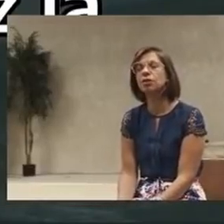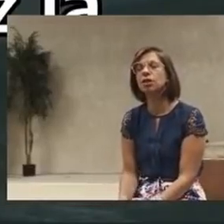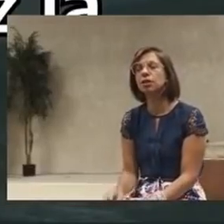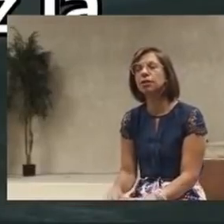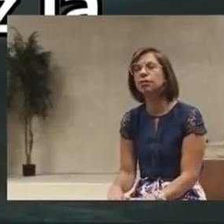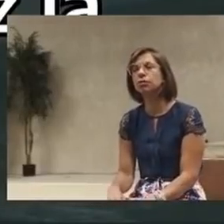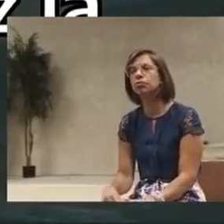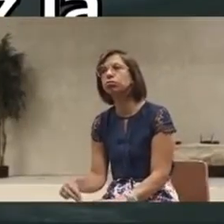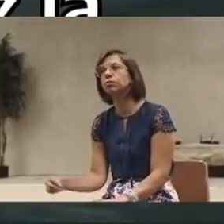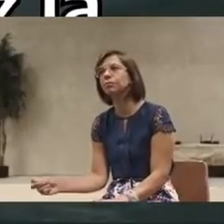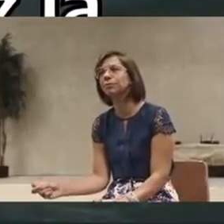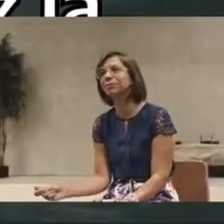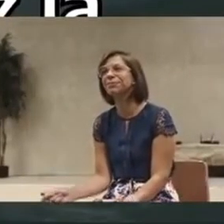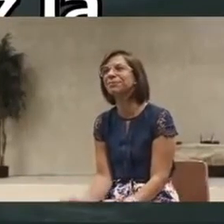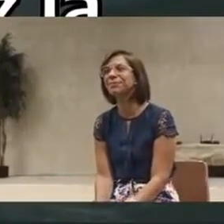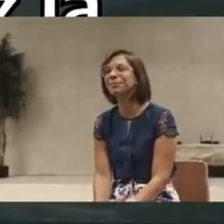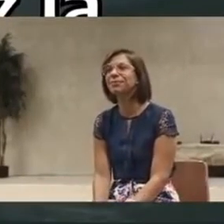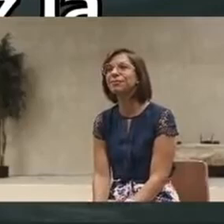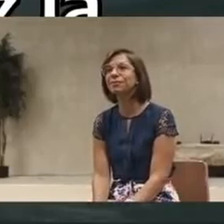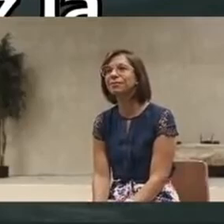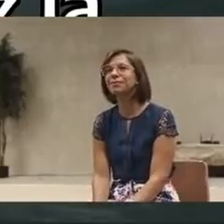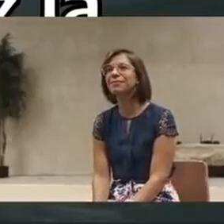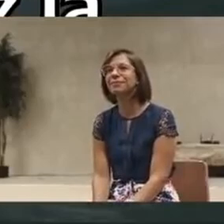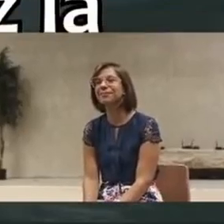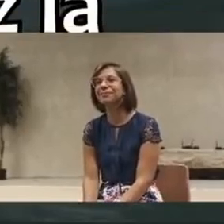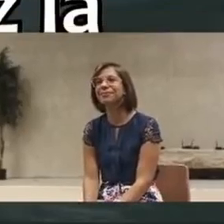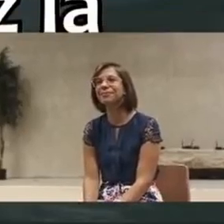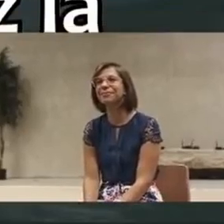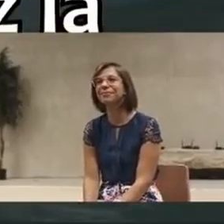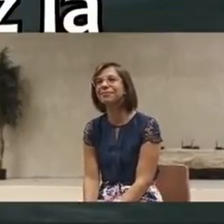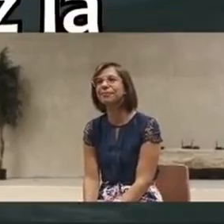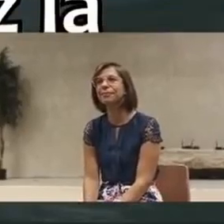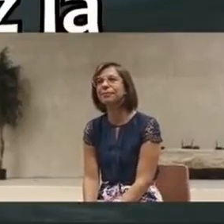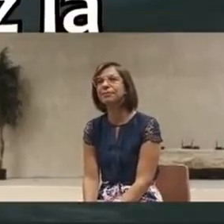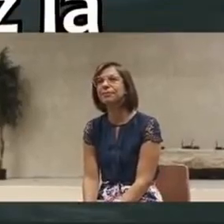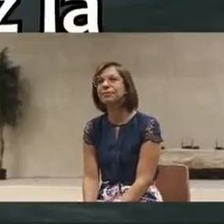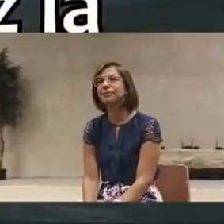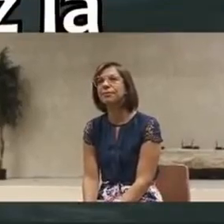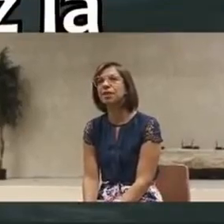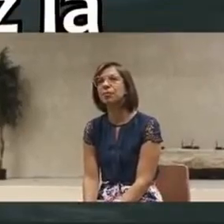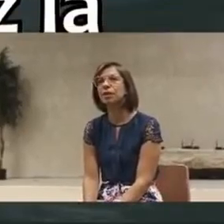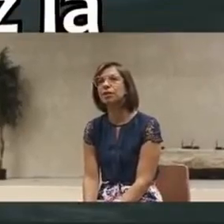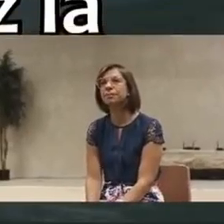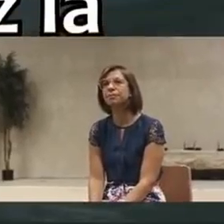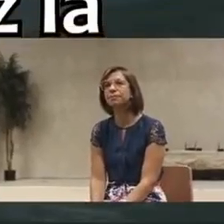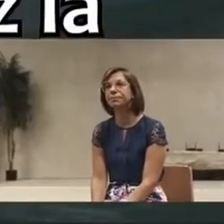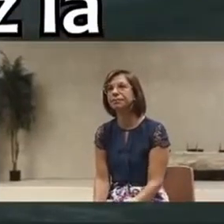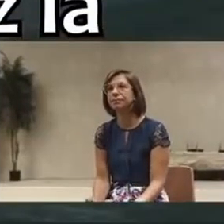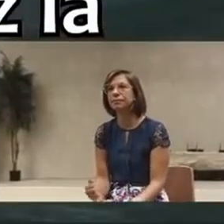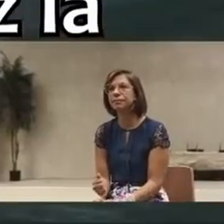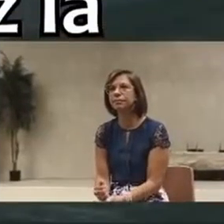d'en sortir, afin que vous puissiez la supporter. Amen.